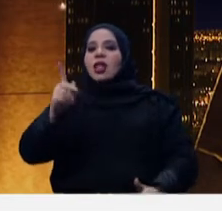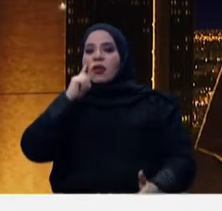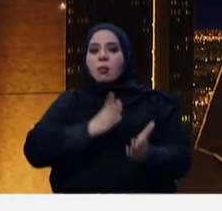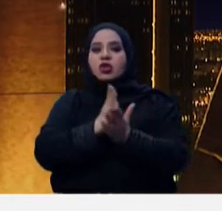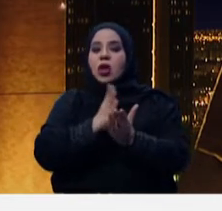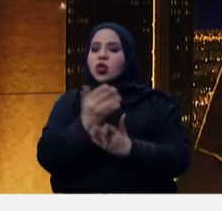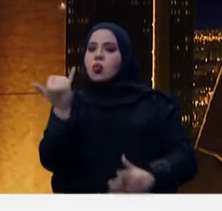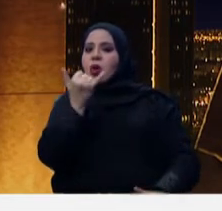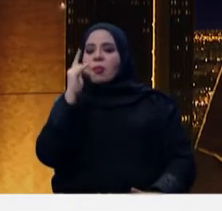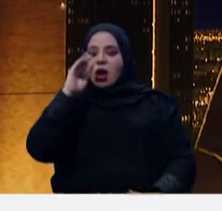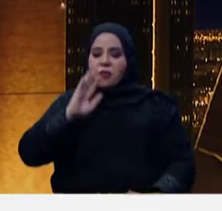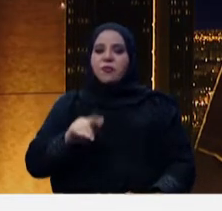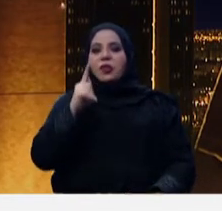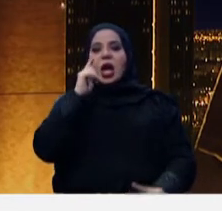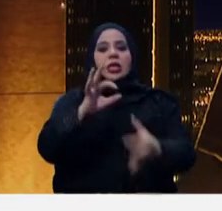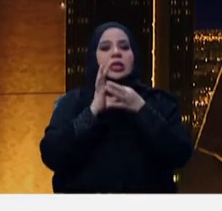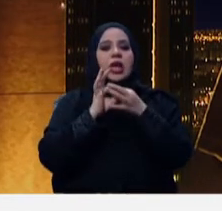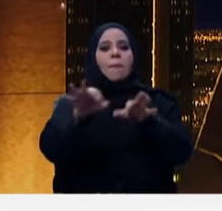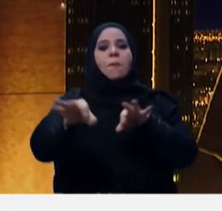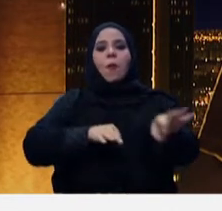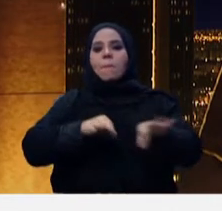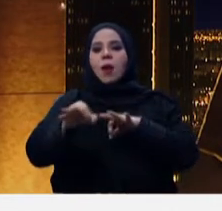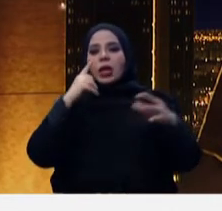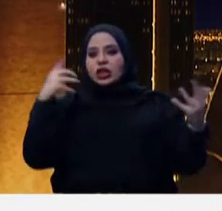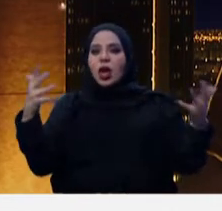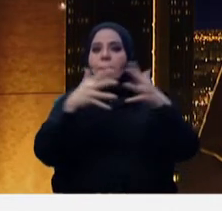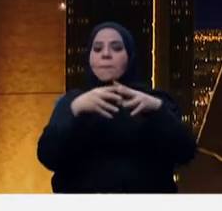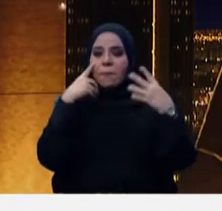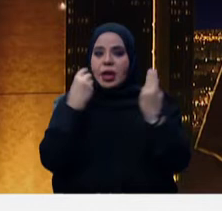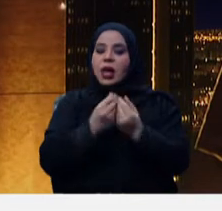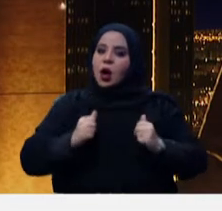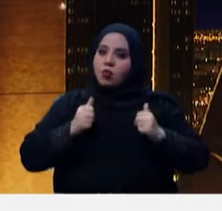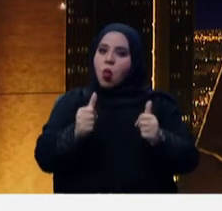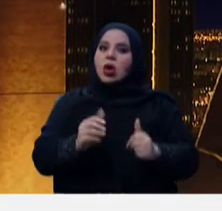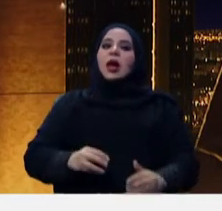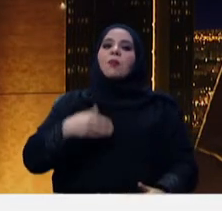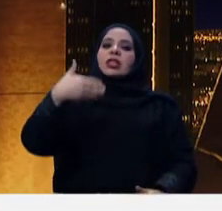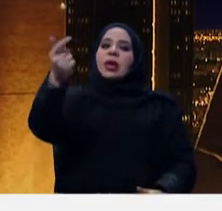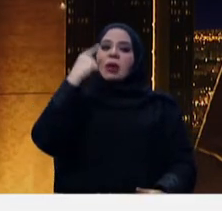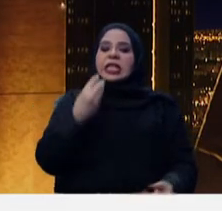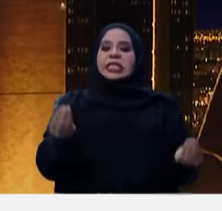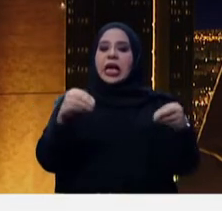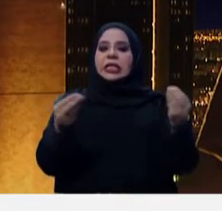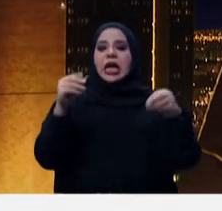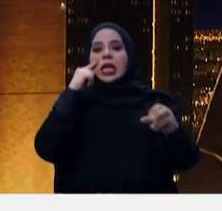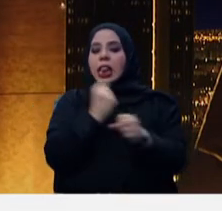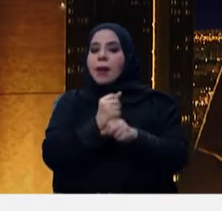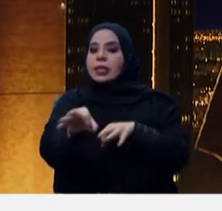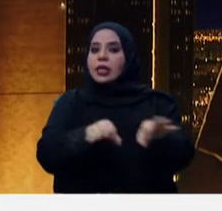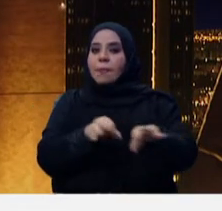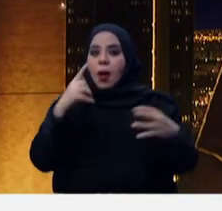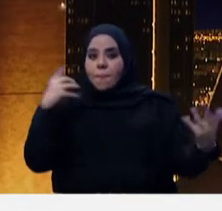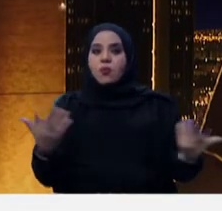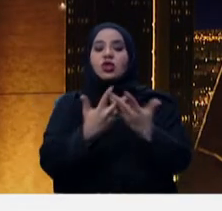المجالات الحيوية في ظل العلاقات الاستراتيجية التي تجمع بينهما والدفع بها نحو مزيد من العمل والتنسيق